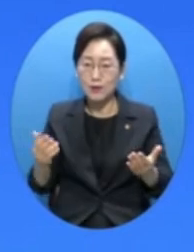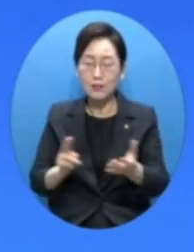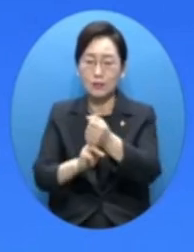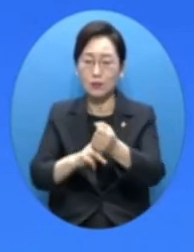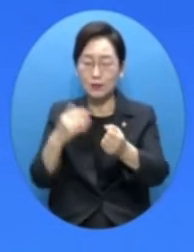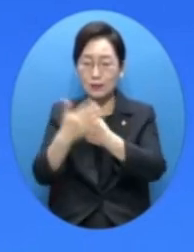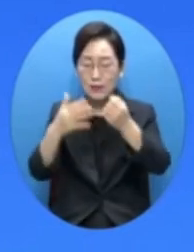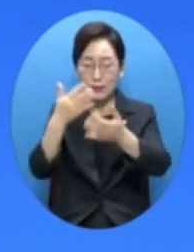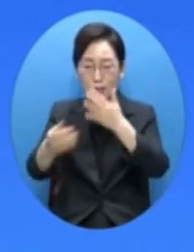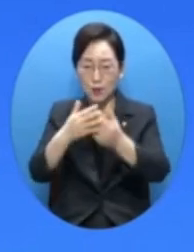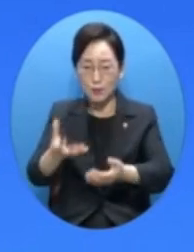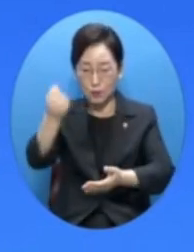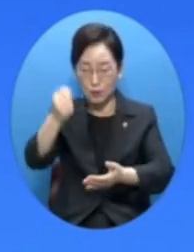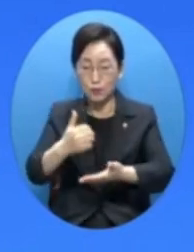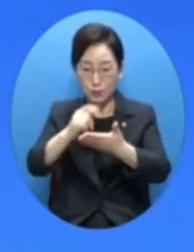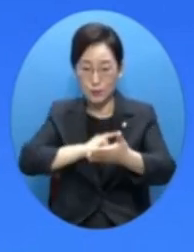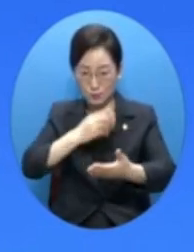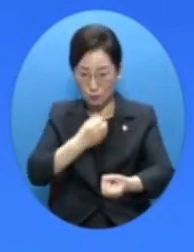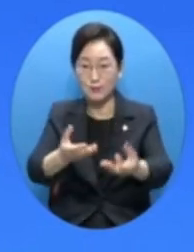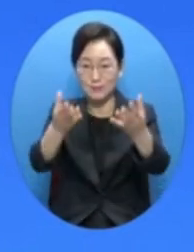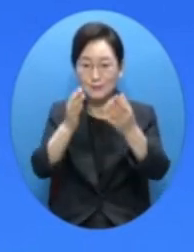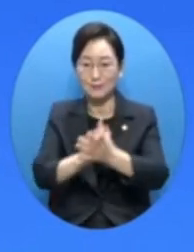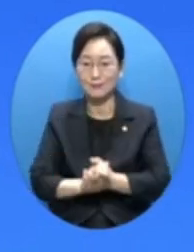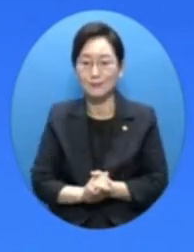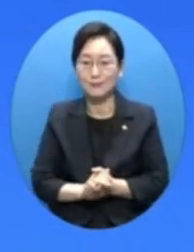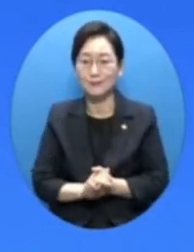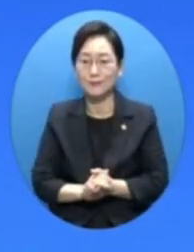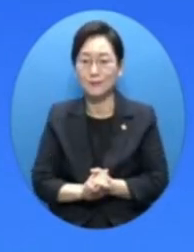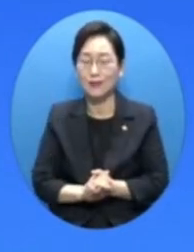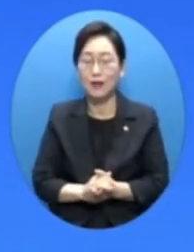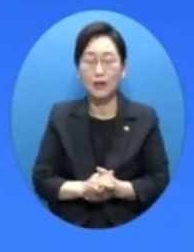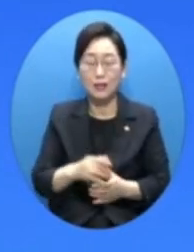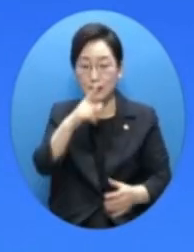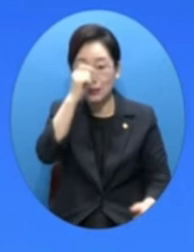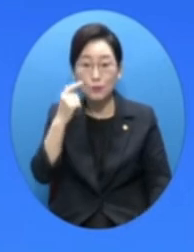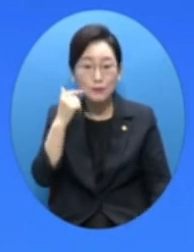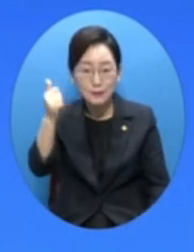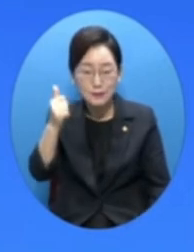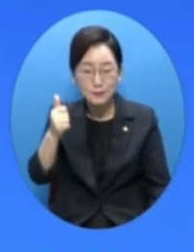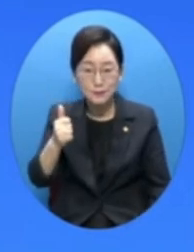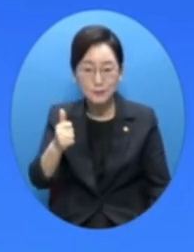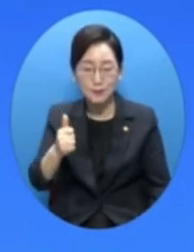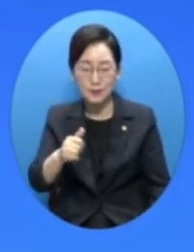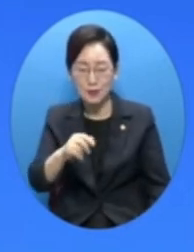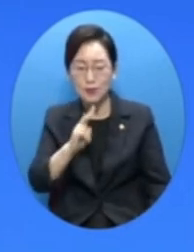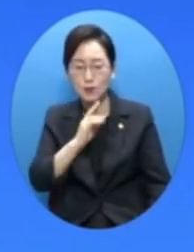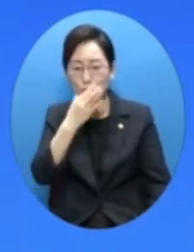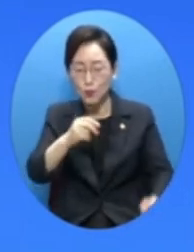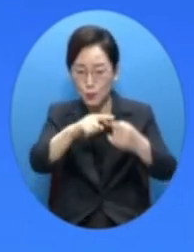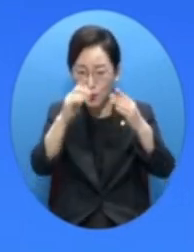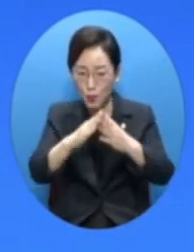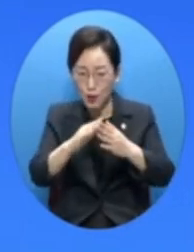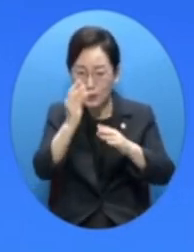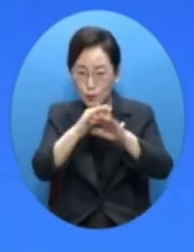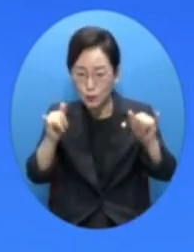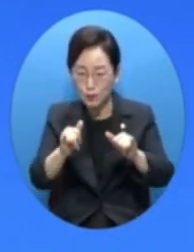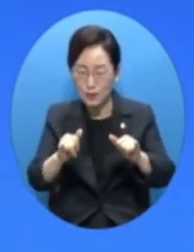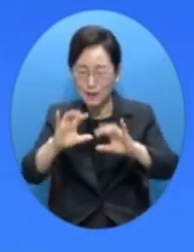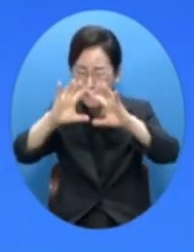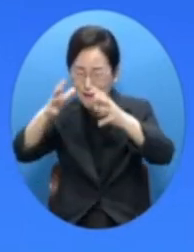여러분 모두가 되기를 주님의 이름으로 축원합니다. 저는 우리 순복음교회니 세계에서 아멘을 제일 잘하는 줄